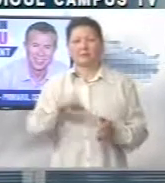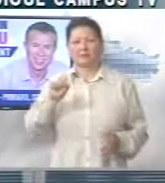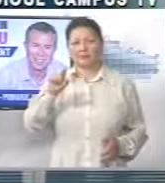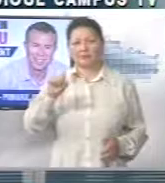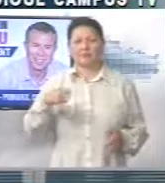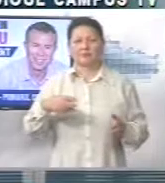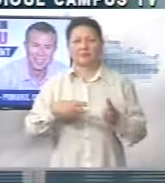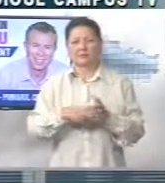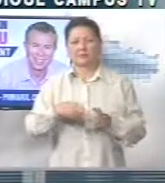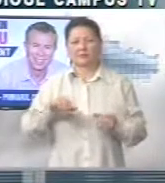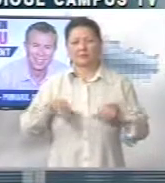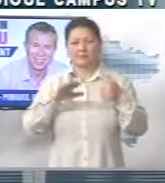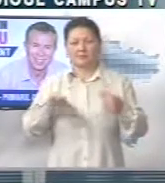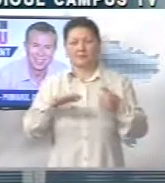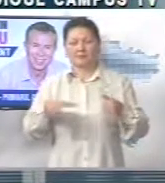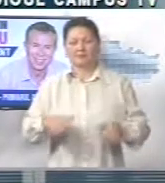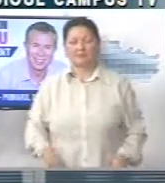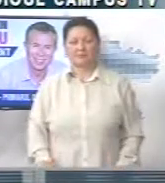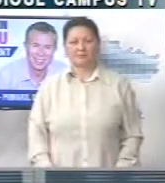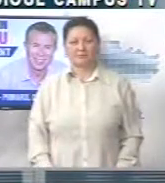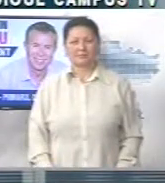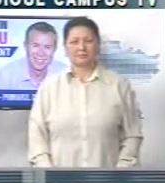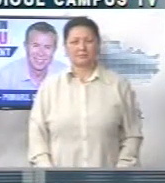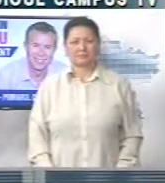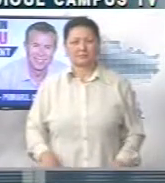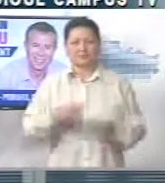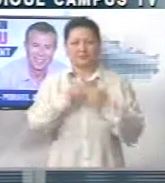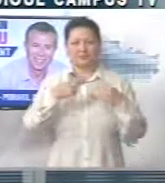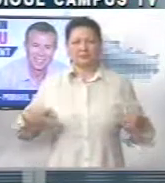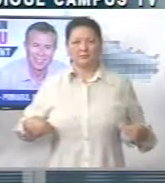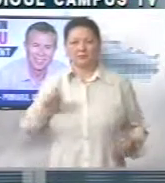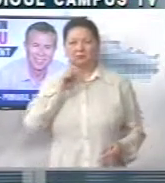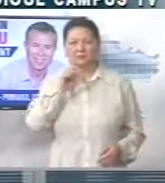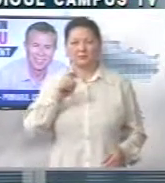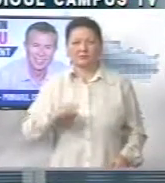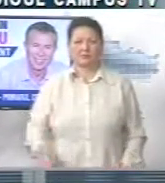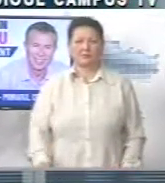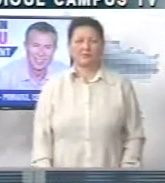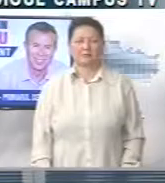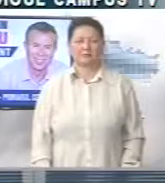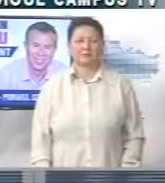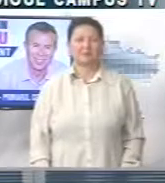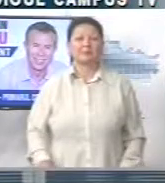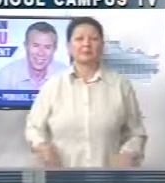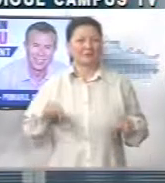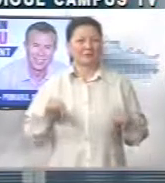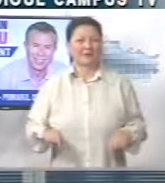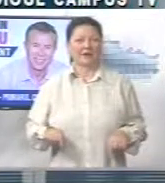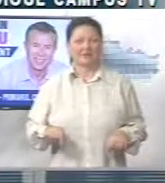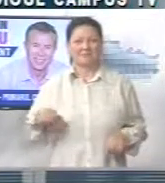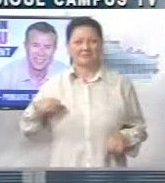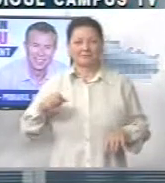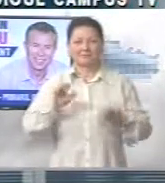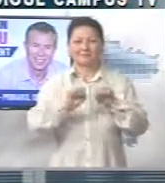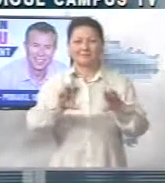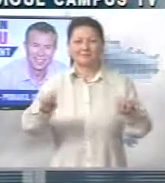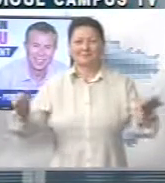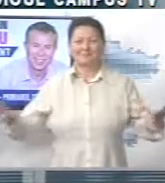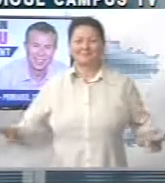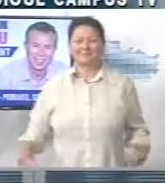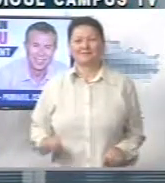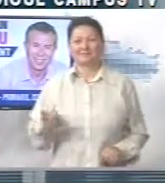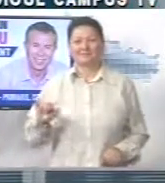2012-2016, unde am avut, cred eu că acum suntem în campanie și fiecare își prezintă